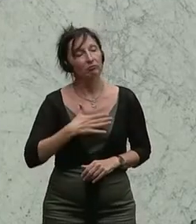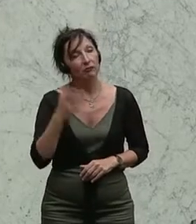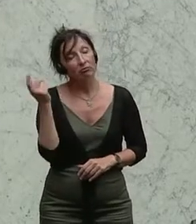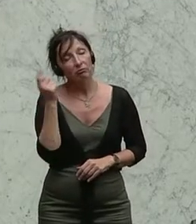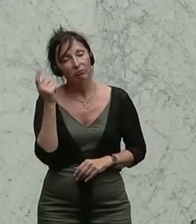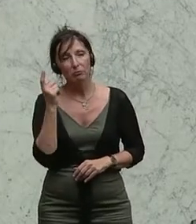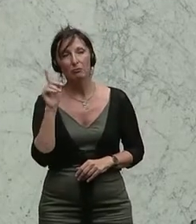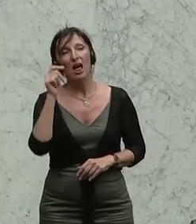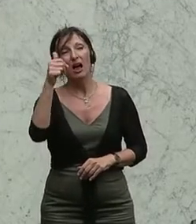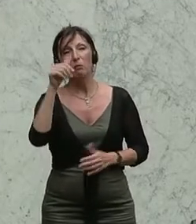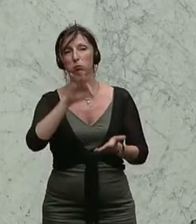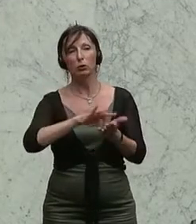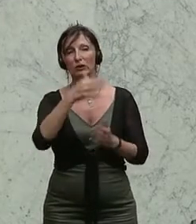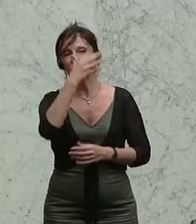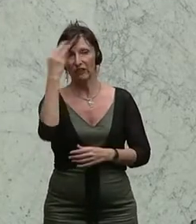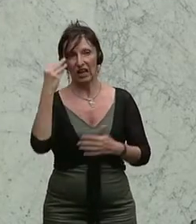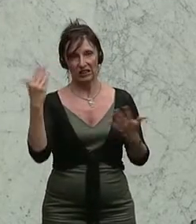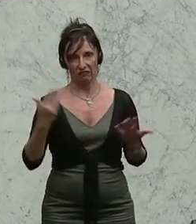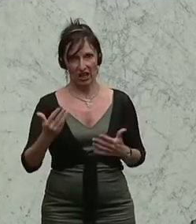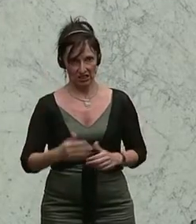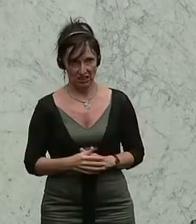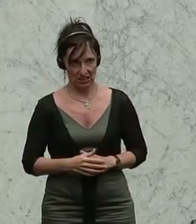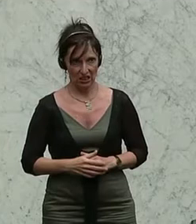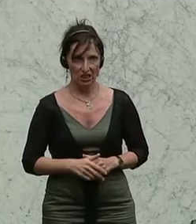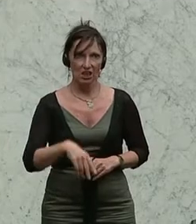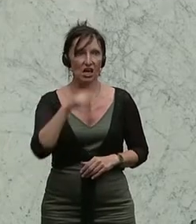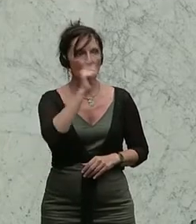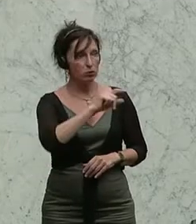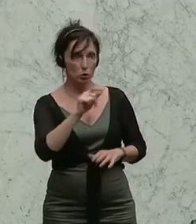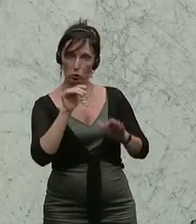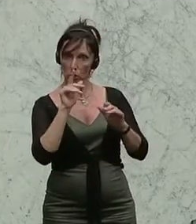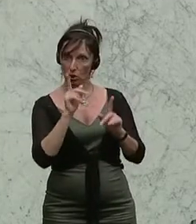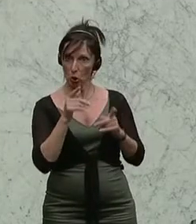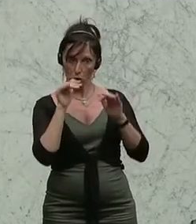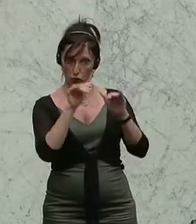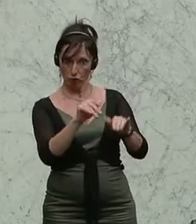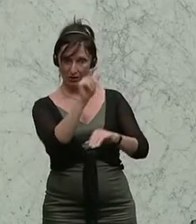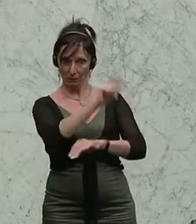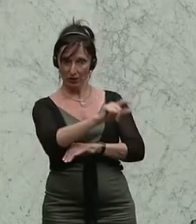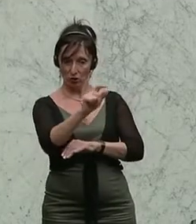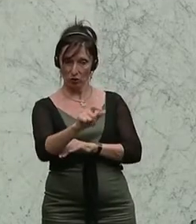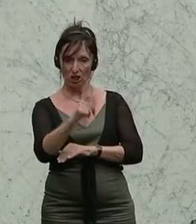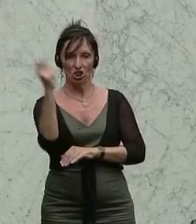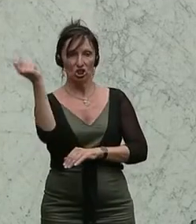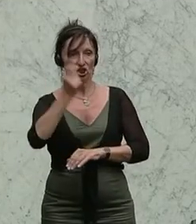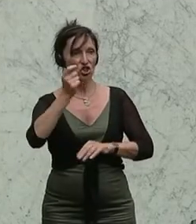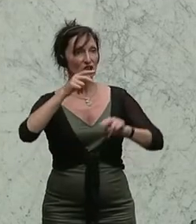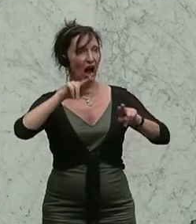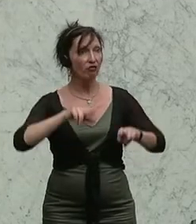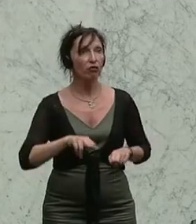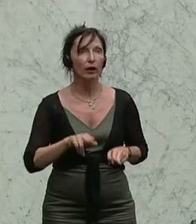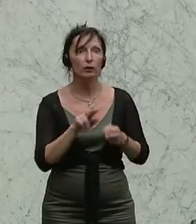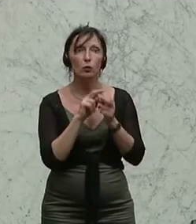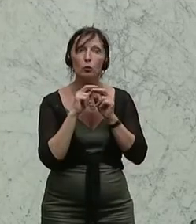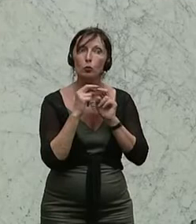Meinung total vergessen hat, ist diejenigen zu schützen, die für uns dieses Strafrecht durchsetzen.